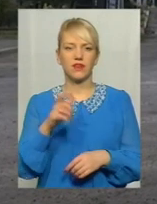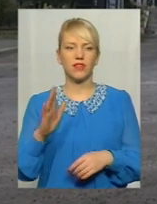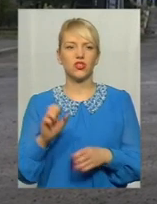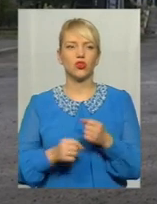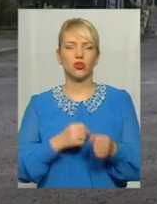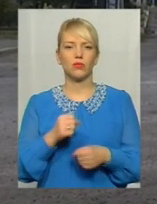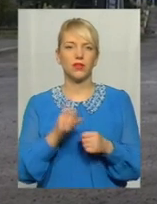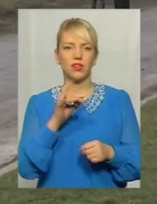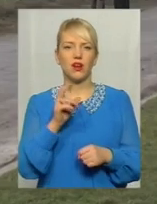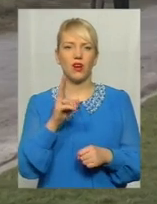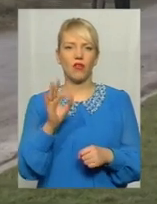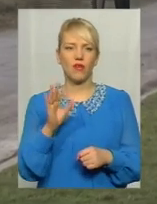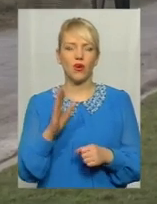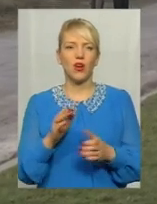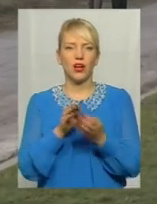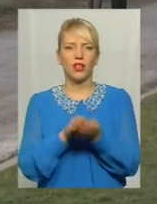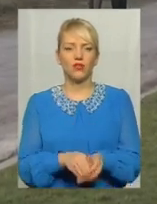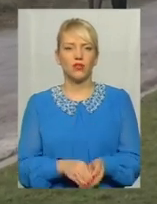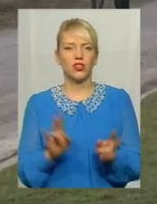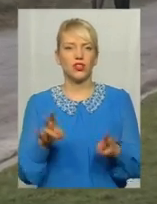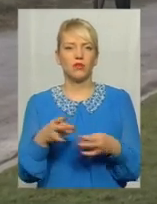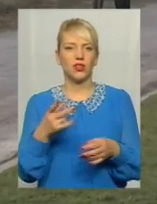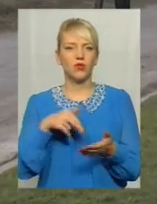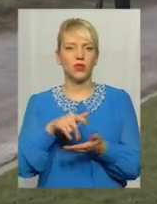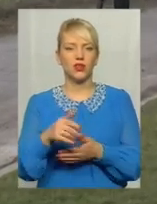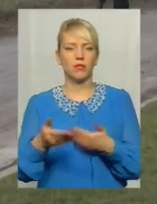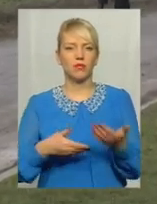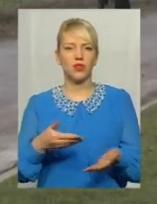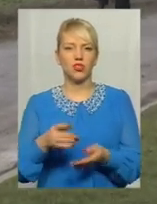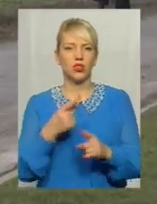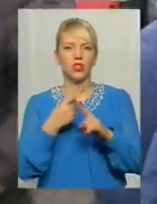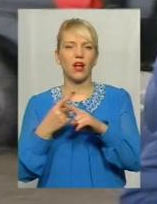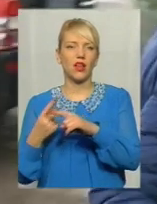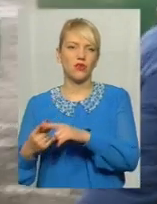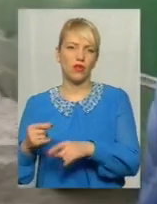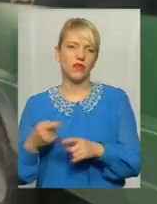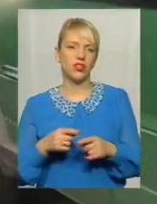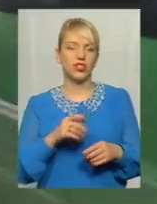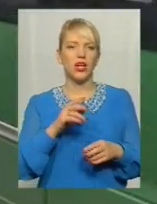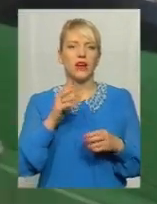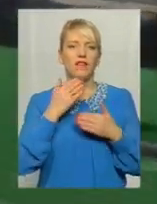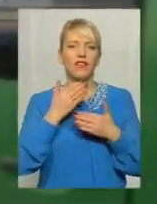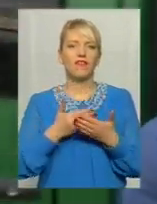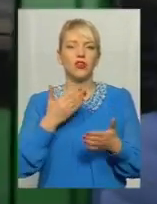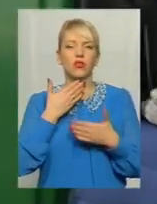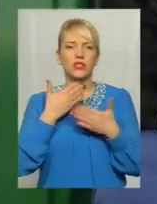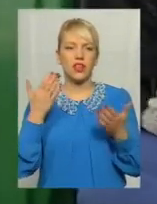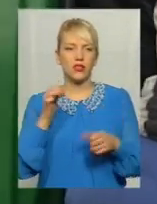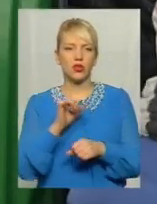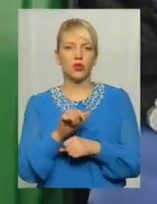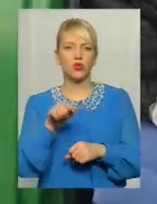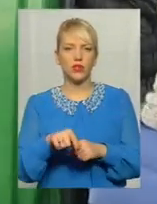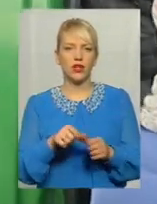до Раківського кладовища, хмельничанам більше не доведеться йти пішки понад кілометр від останньої зупинки. Тепер туди доїжджає